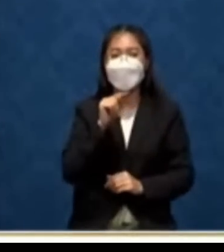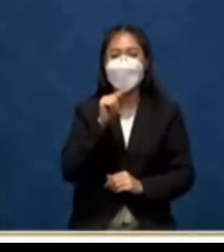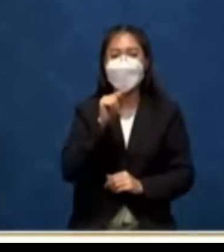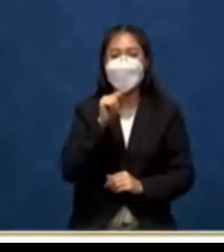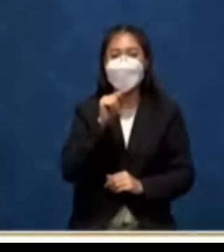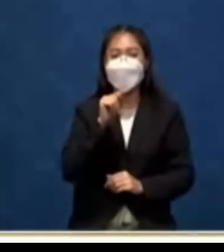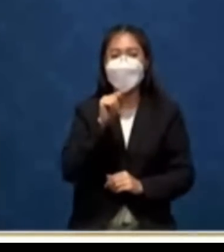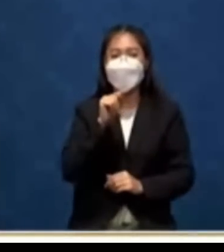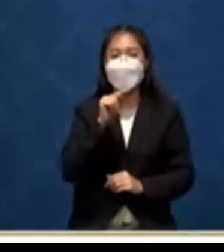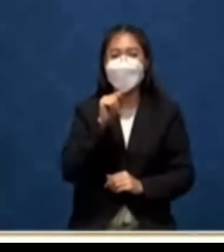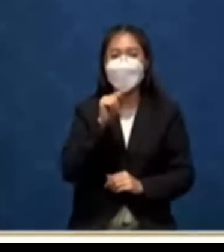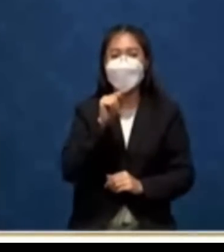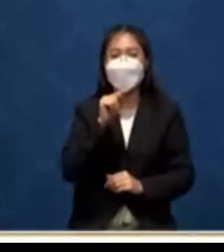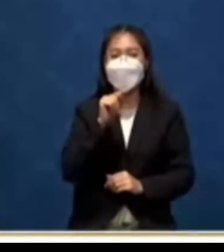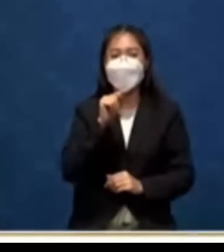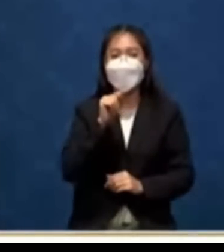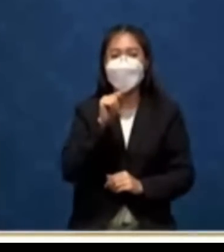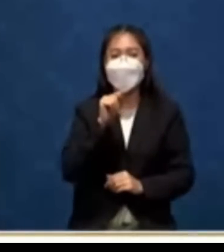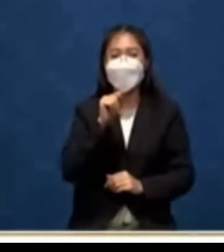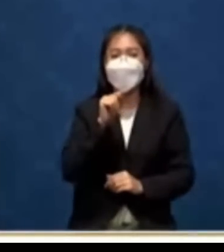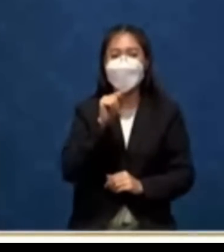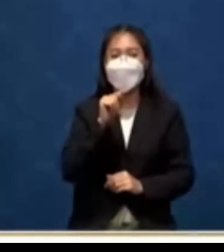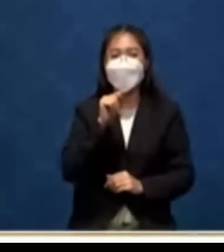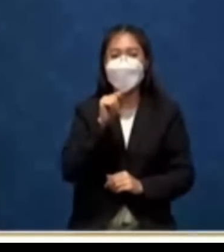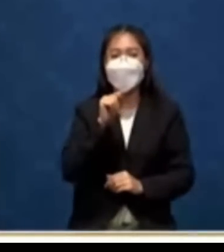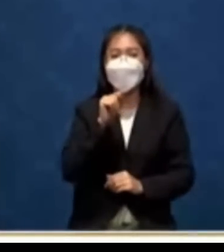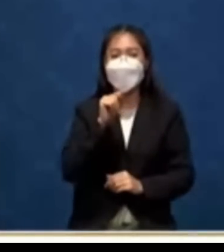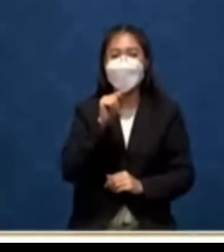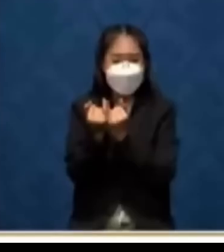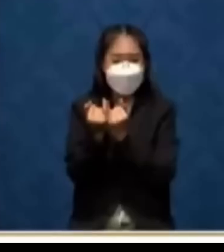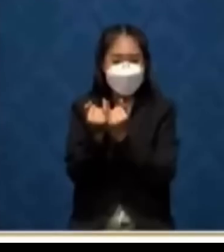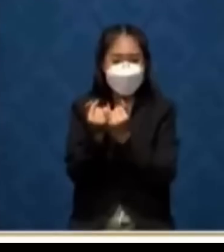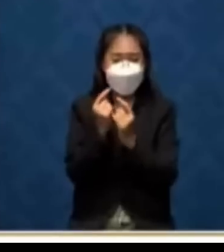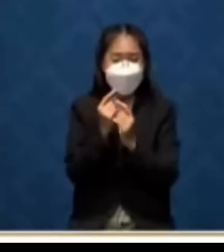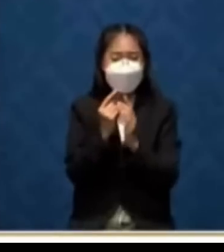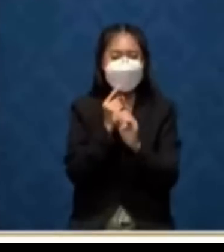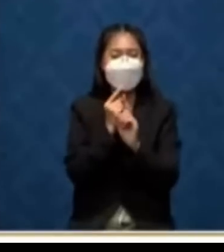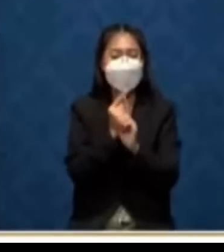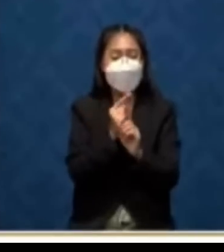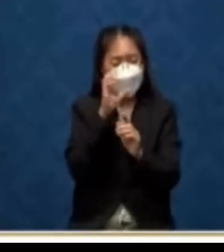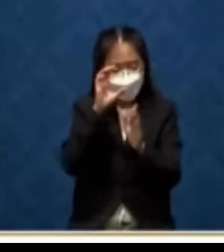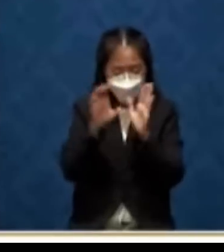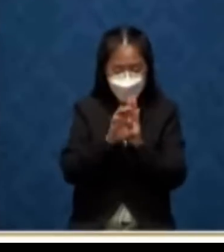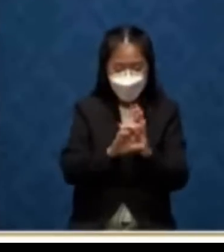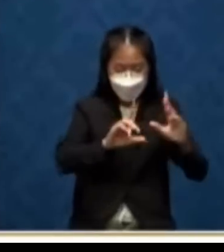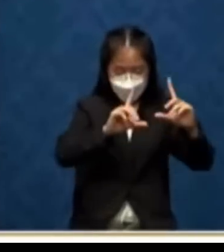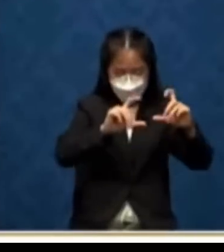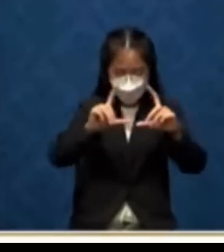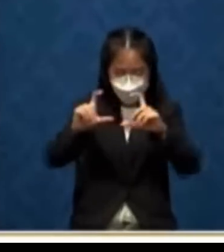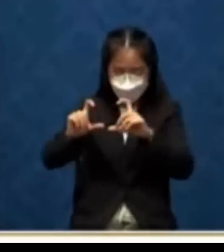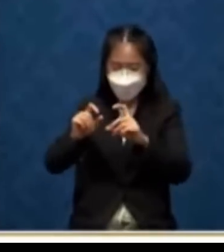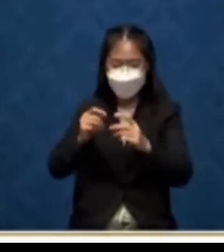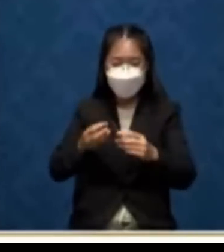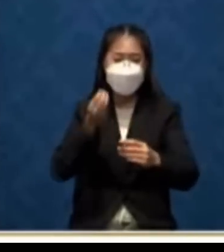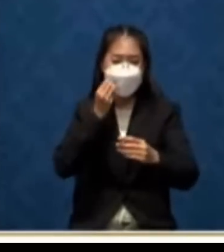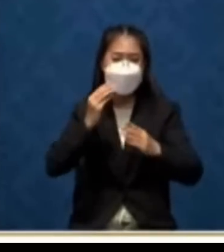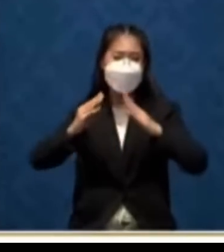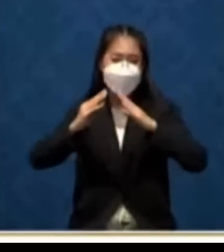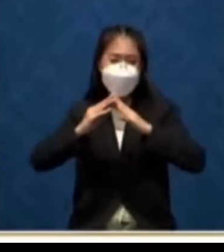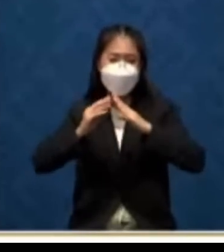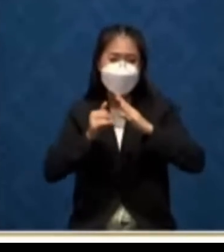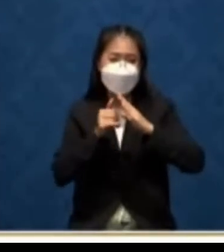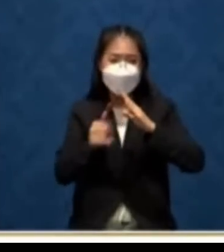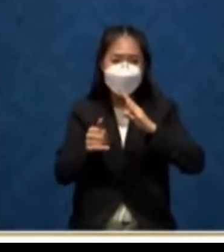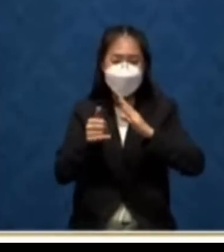ธรรมนัสเนี่ยน่าจะสนิทสนมกันพอสมควรถึงขนาดไปถ่ายรูปกันถึงในบ้านไปงานป